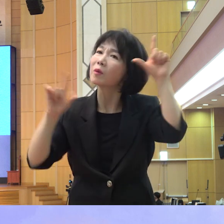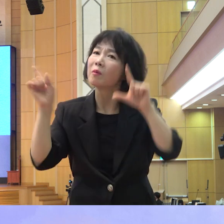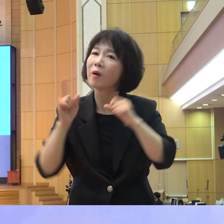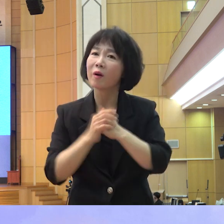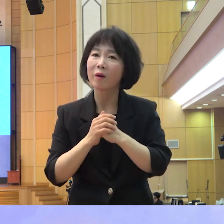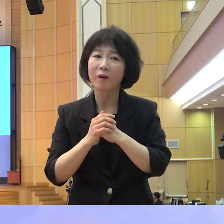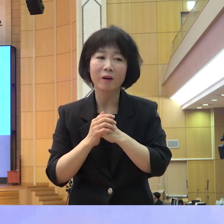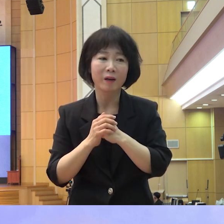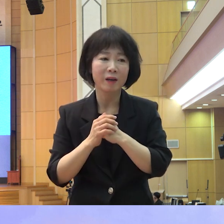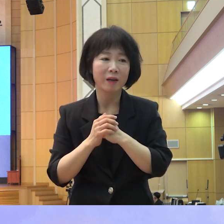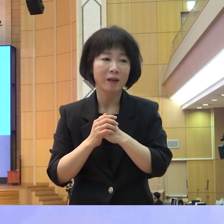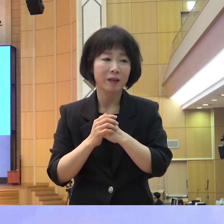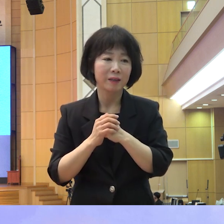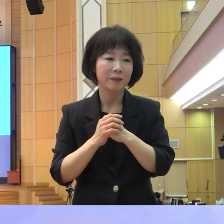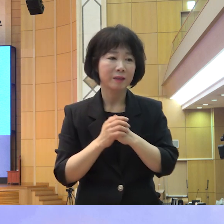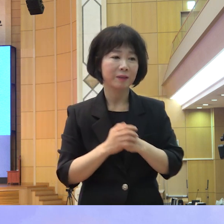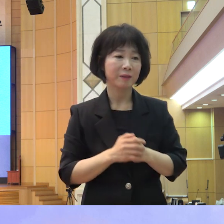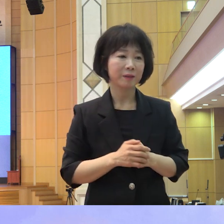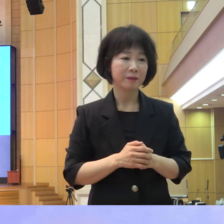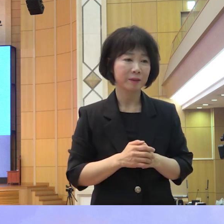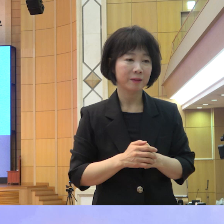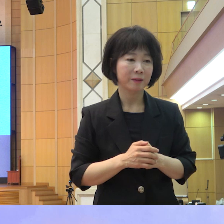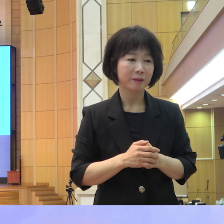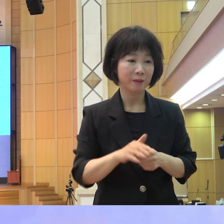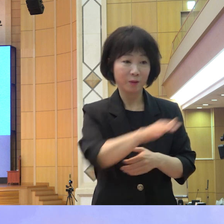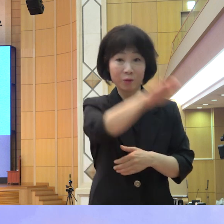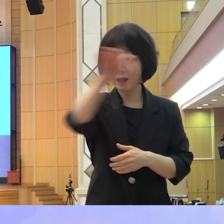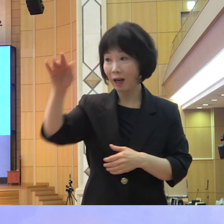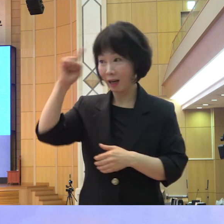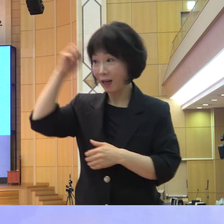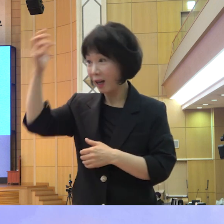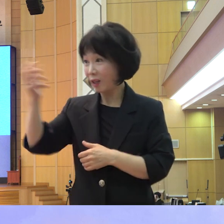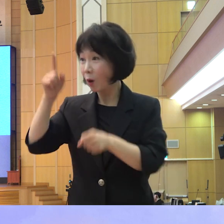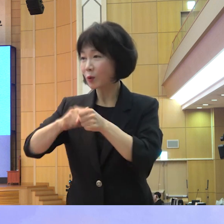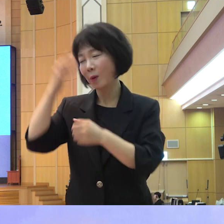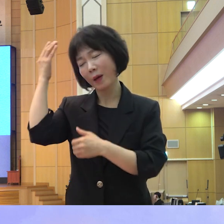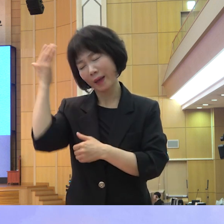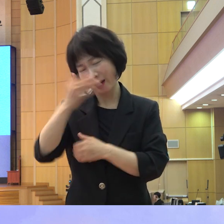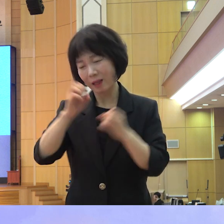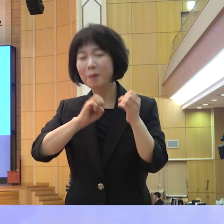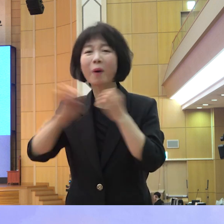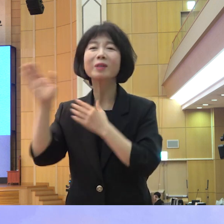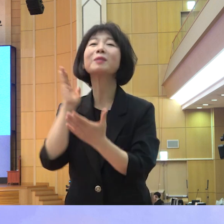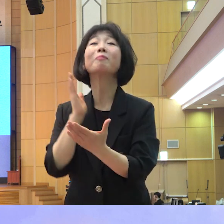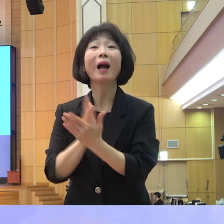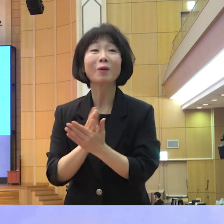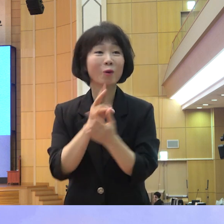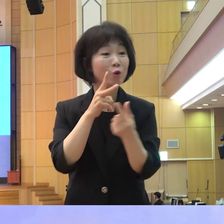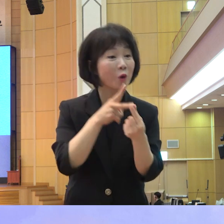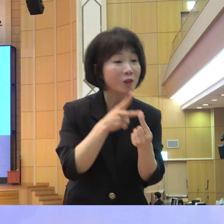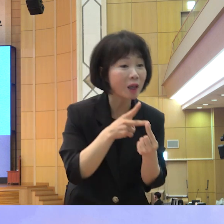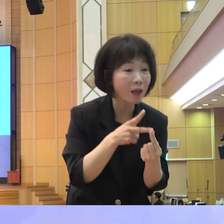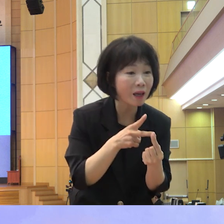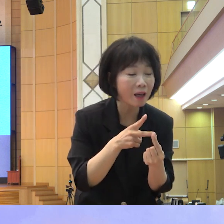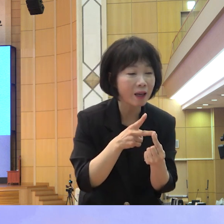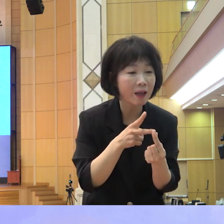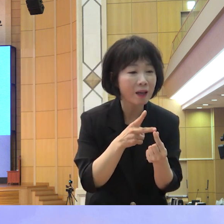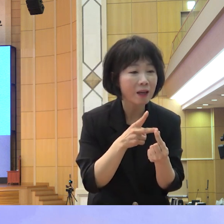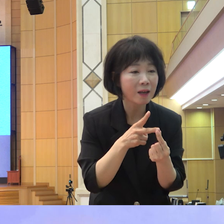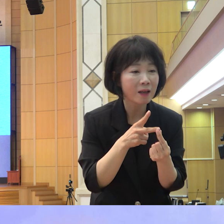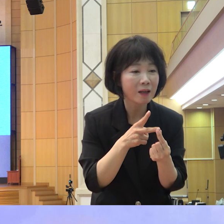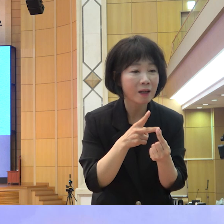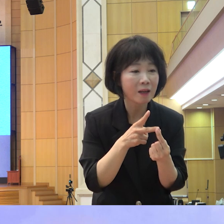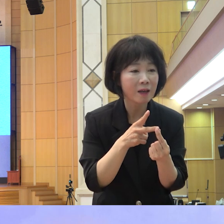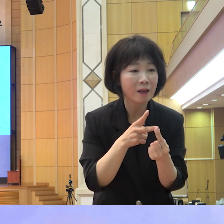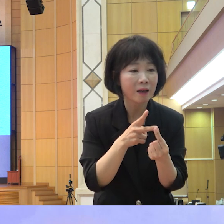우리 어린아이들에게 어떠한 어른들이 돼야 되냐면 영적으로 순수함 잃지 않고, 할렐루야. 네. 그리고 두 번째는